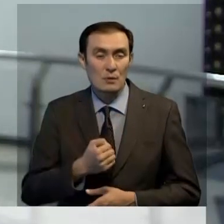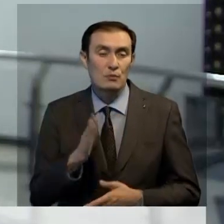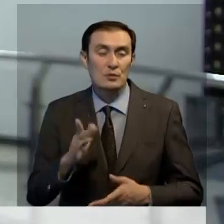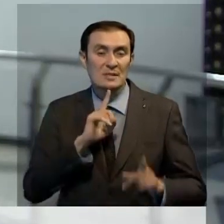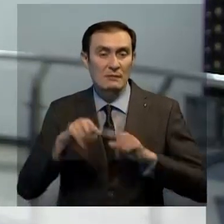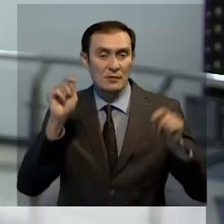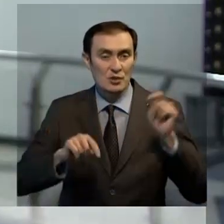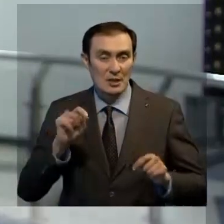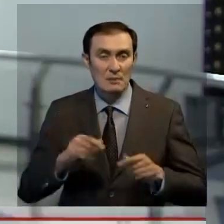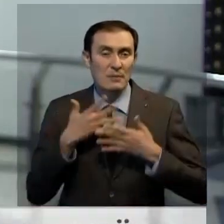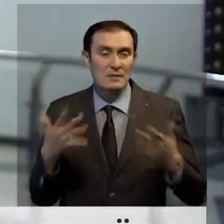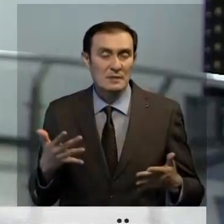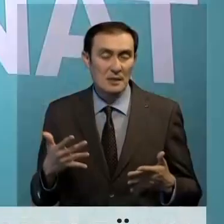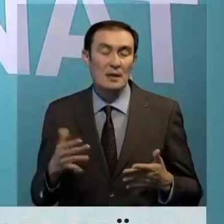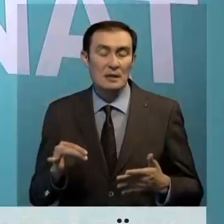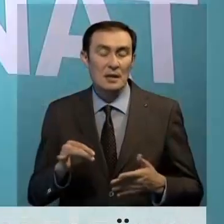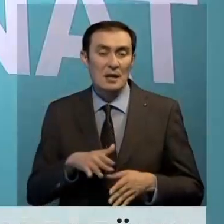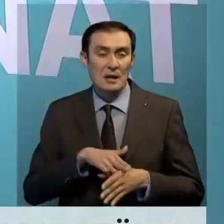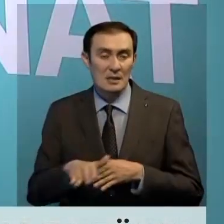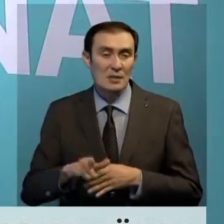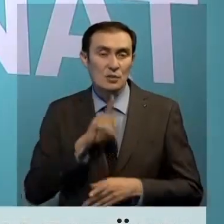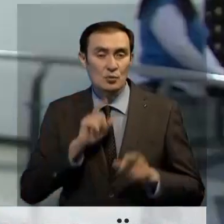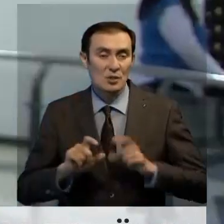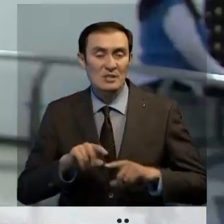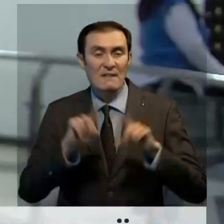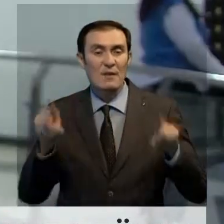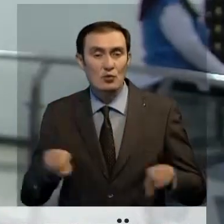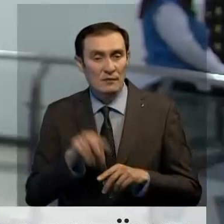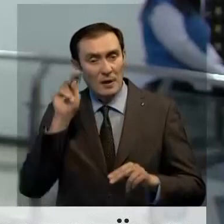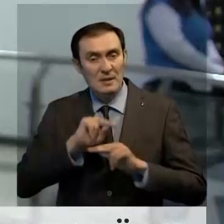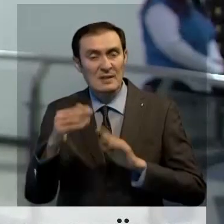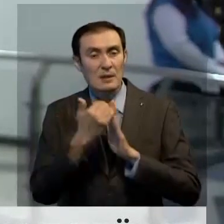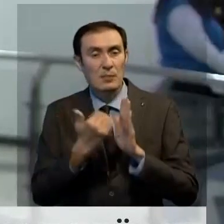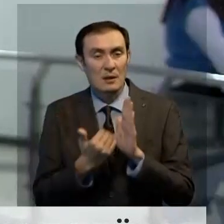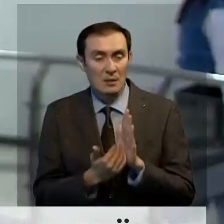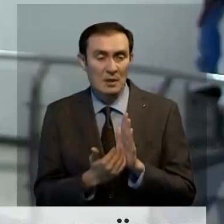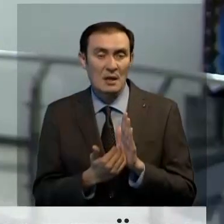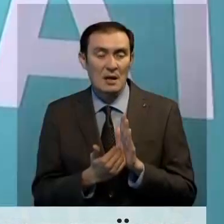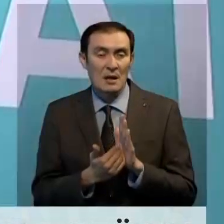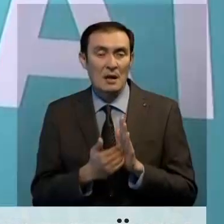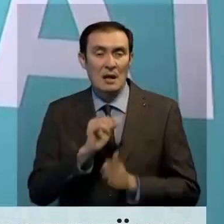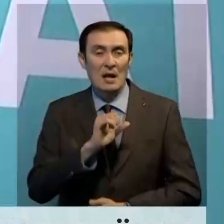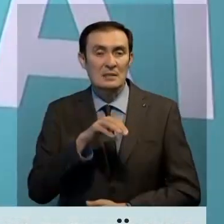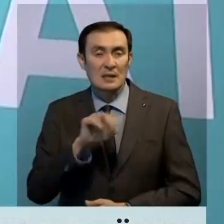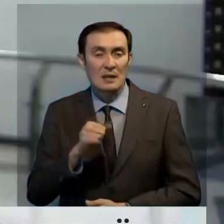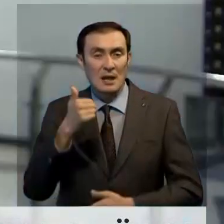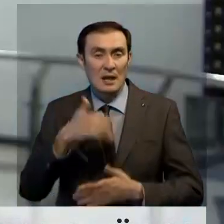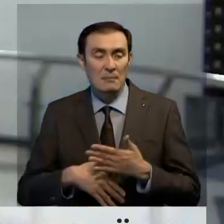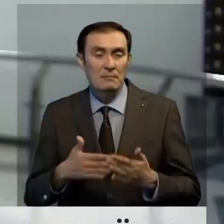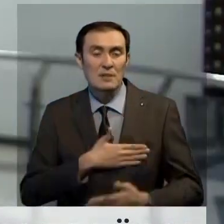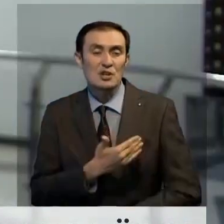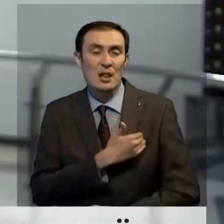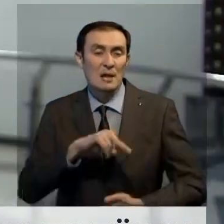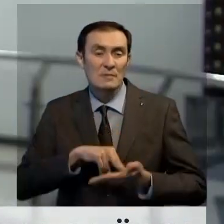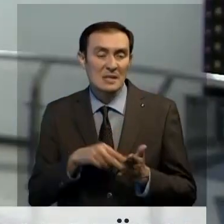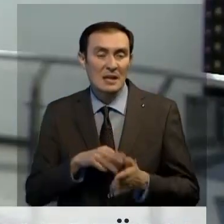большого и также реализация студенческих ваучеров образовательной программы Астана Хаб. Это мы преследуем